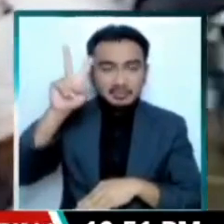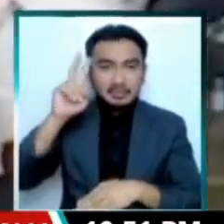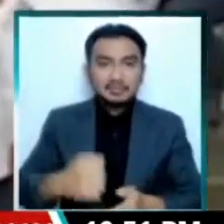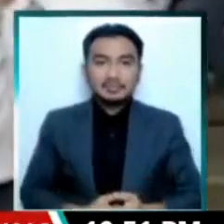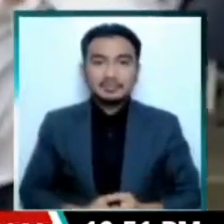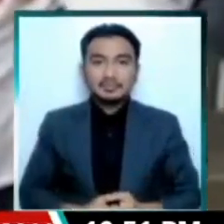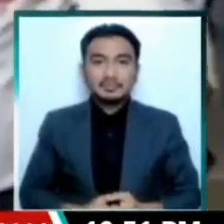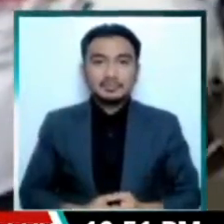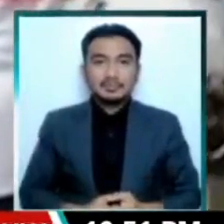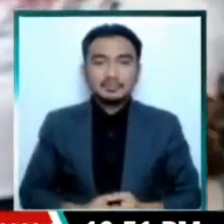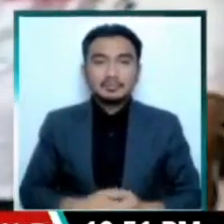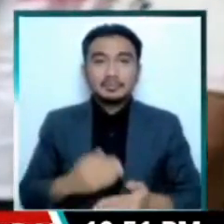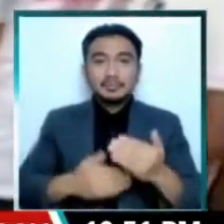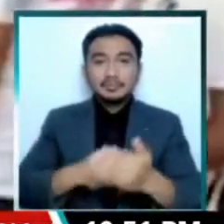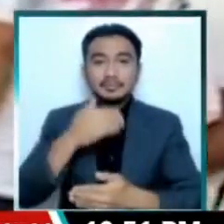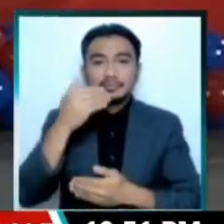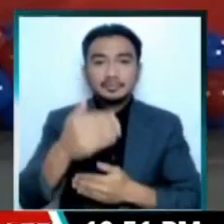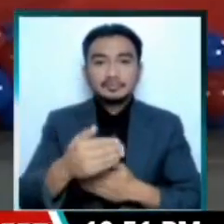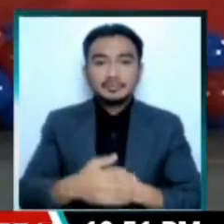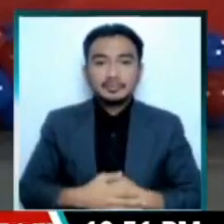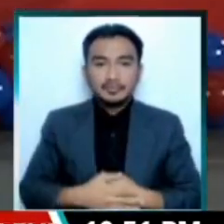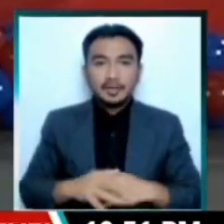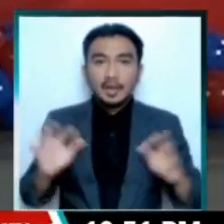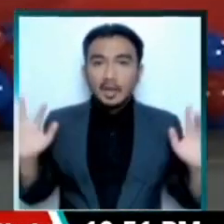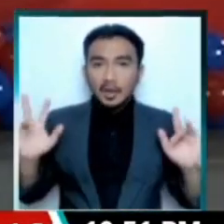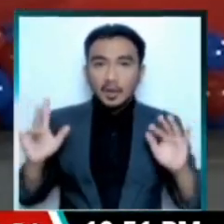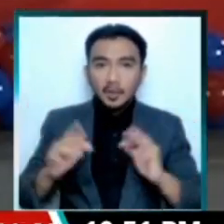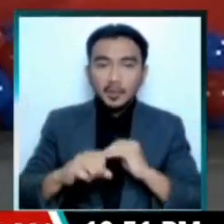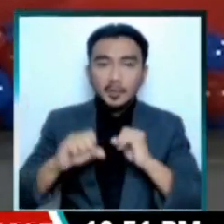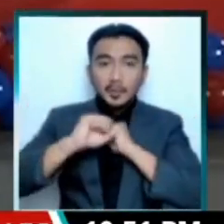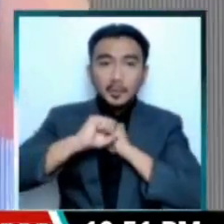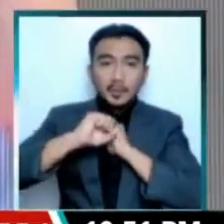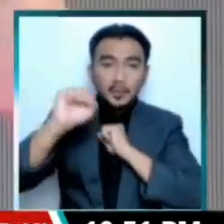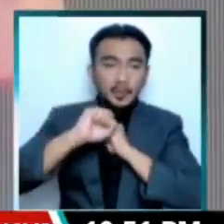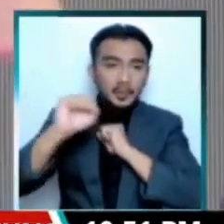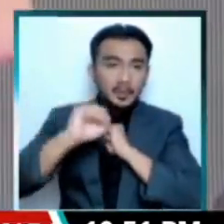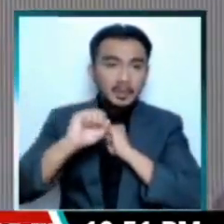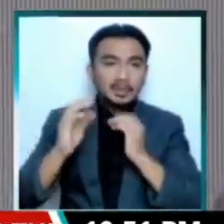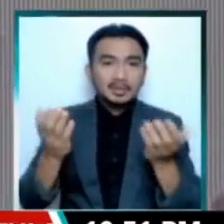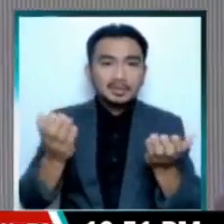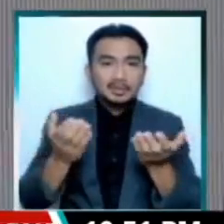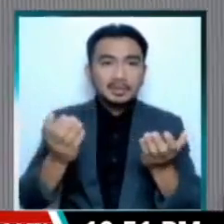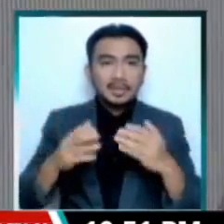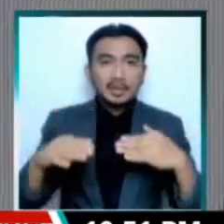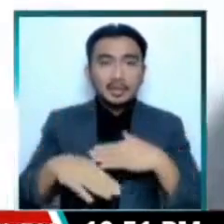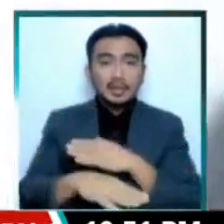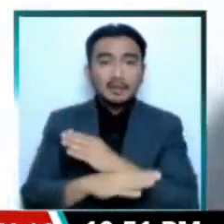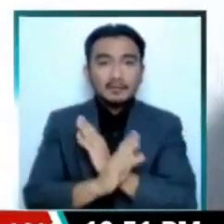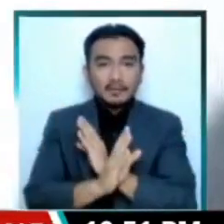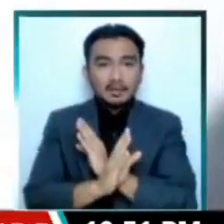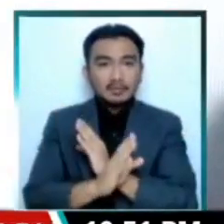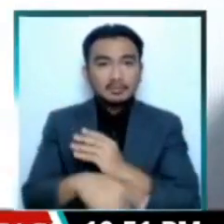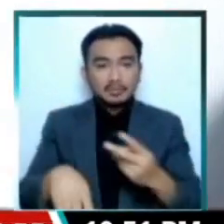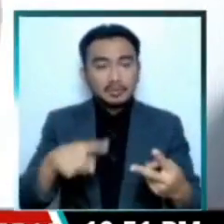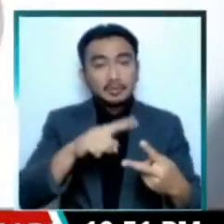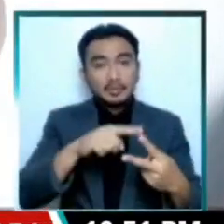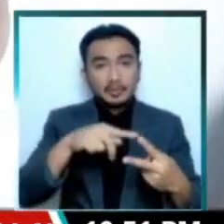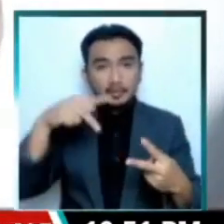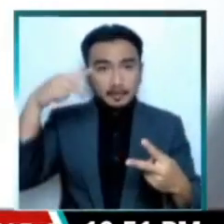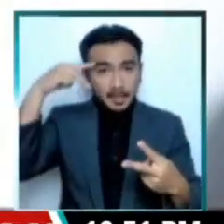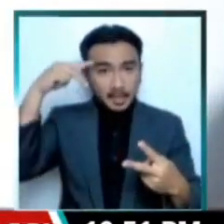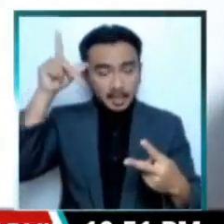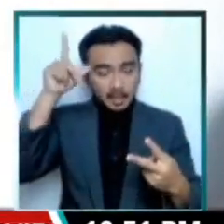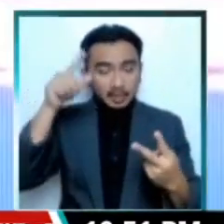Dumalo sa campaign rally ng Partido Reforma sa Panabo City, Davao del Norte, sina Senator Panfilo Lacson at Senate President Tito